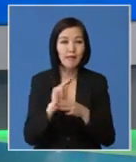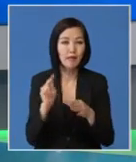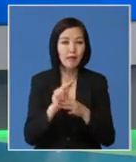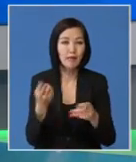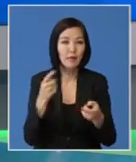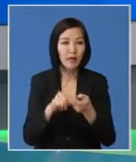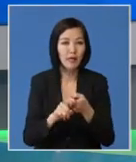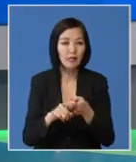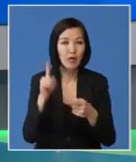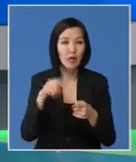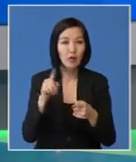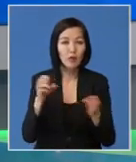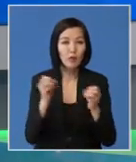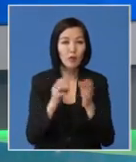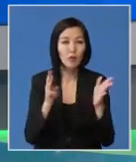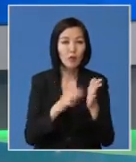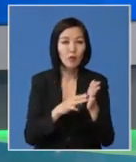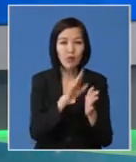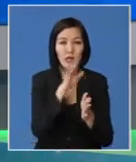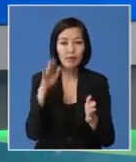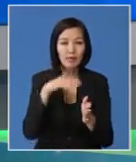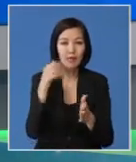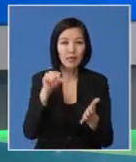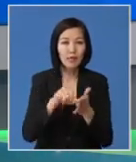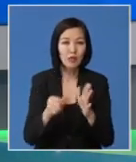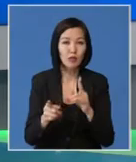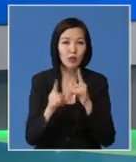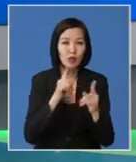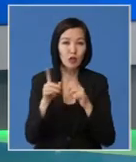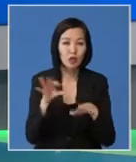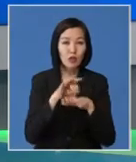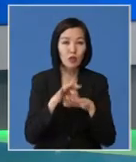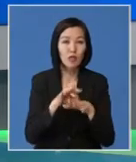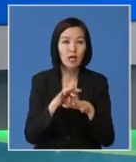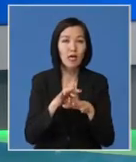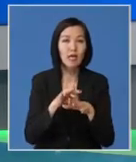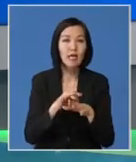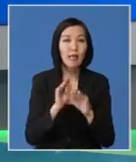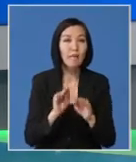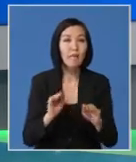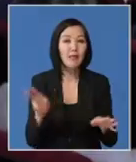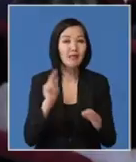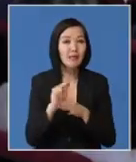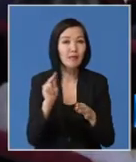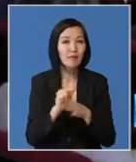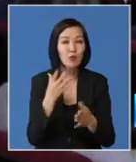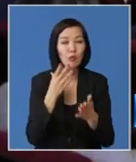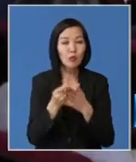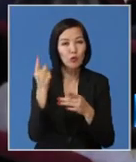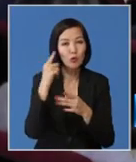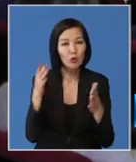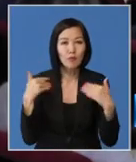орайда қаладағы нөмір 19 мектепте ата-аналарының қатысуымен жалпы жиын өтті. Кездесуде мамандар бала тәрбиесіне қатысты өз ойларымен